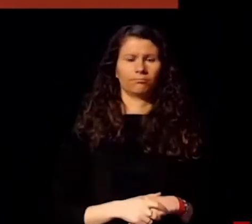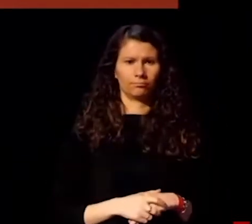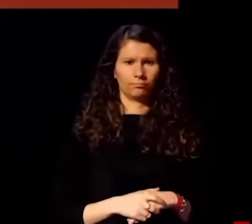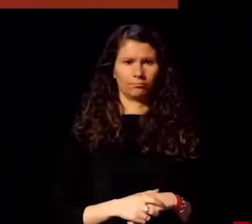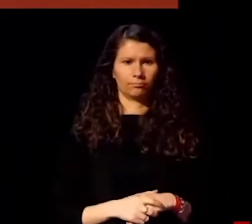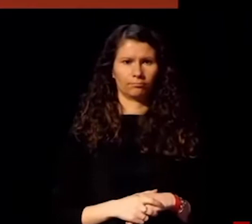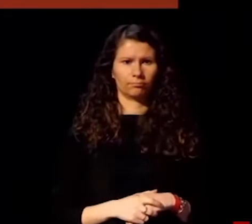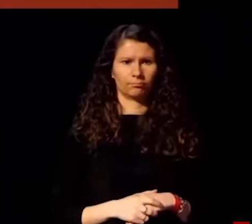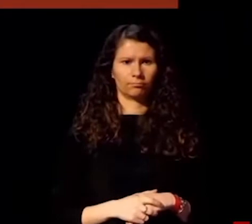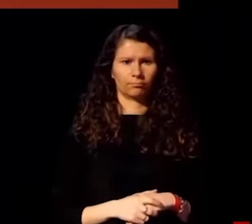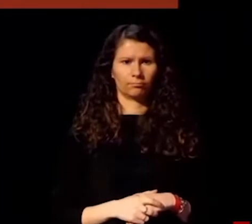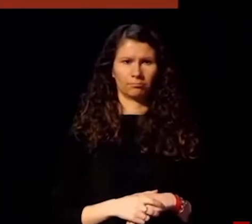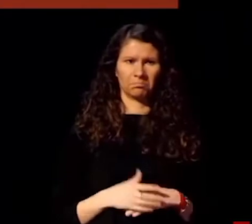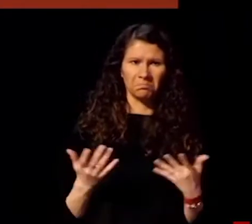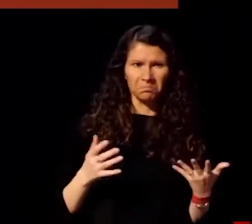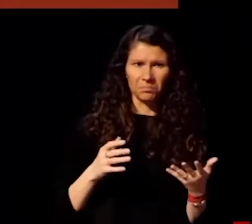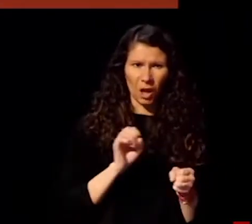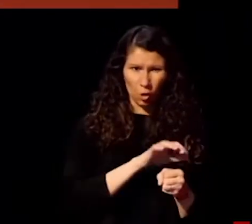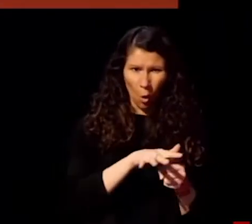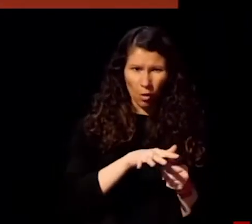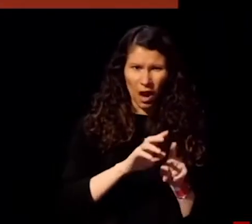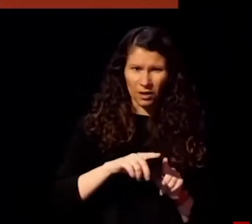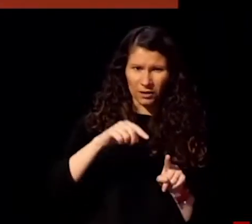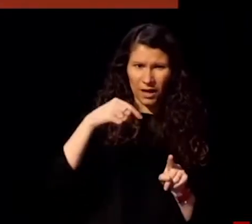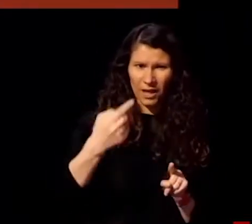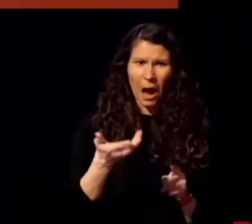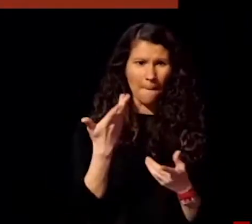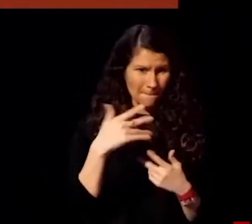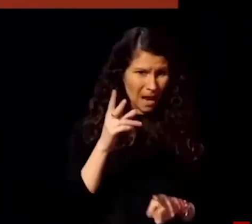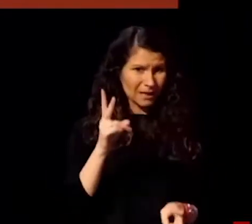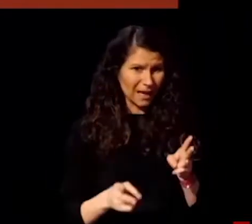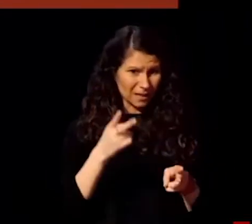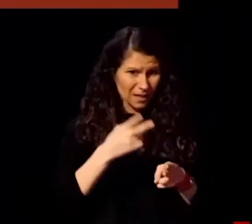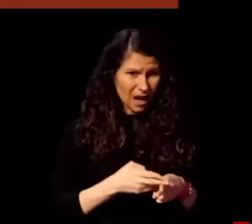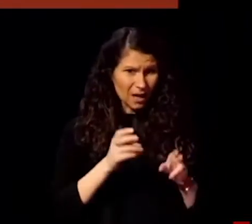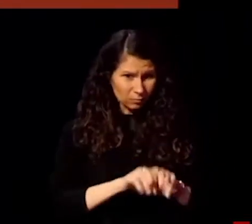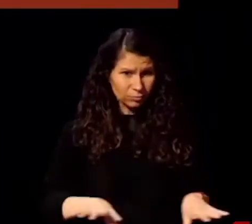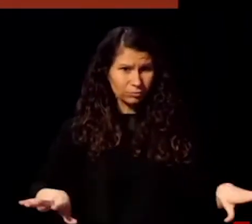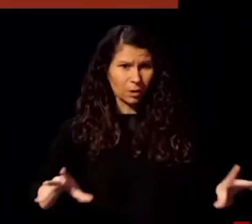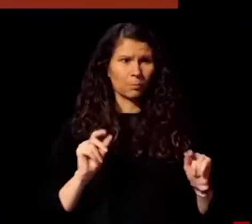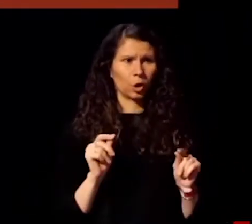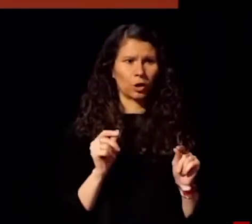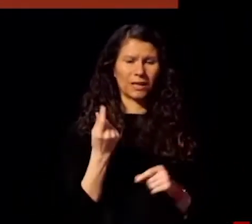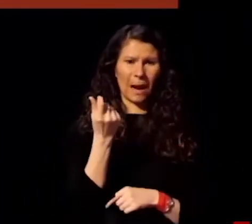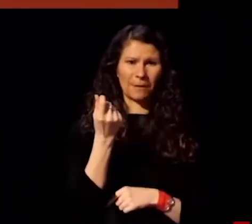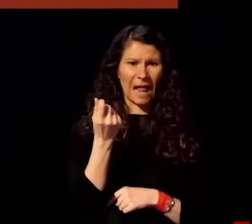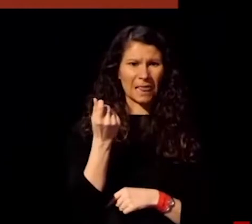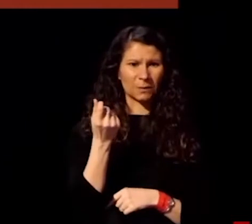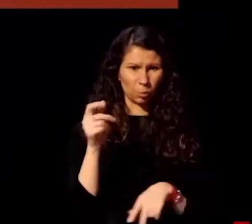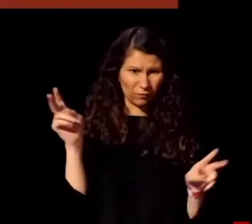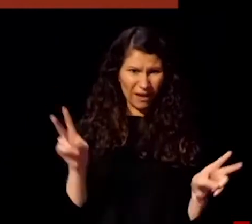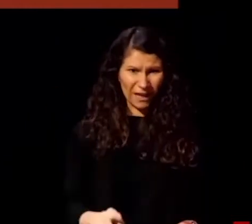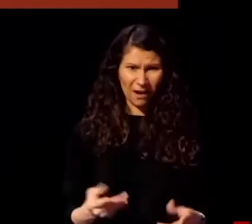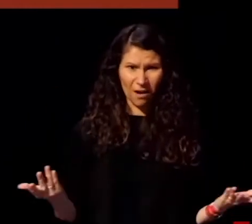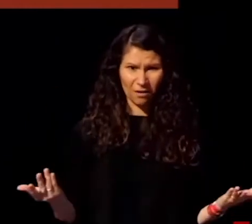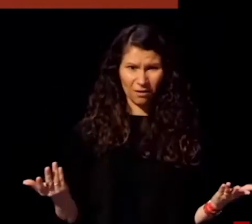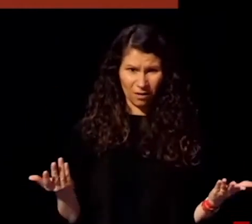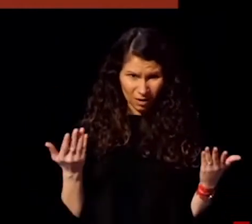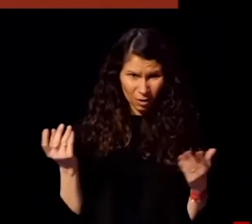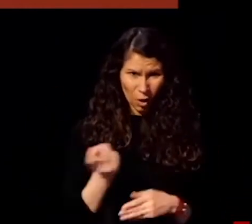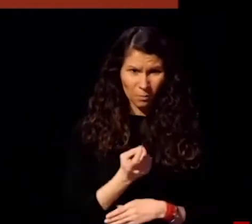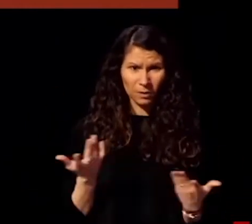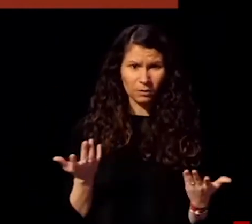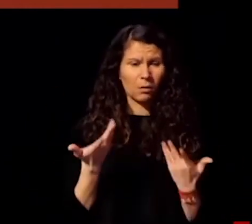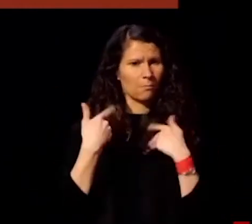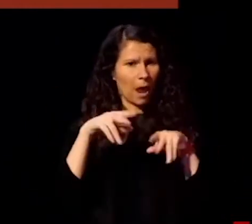wird es nach kommune mehr gerechtigkeit geben also weniger kapitalismus wird es mehr frieden